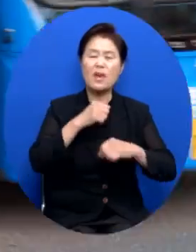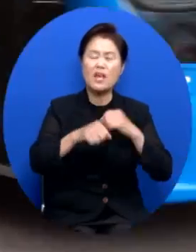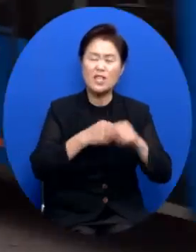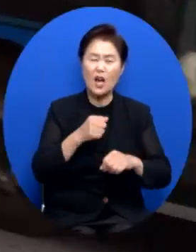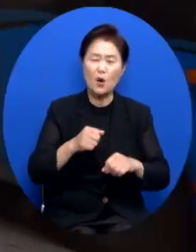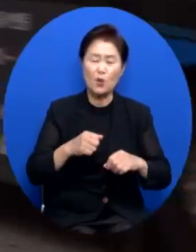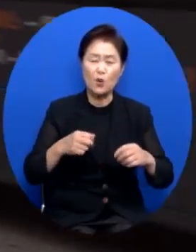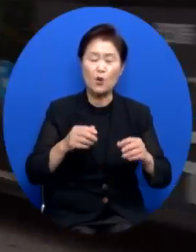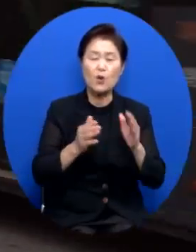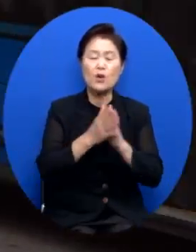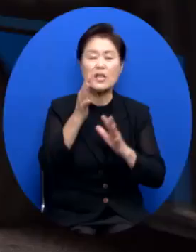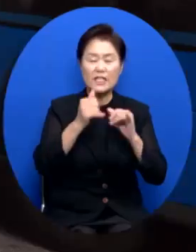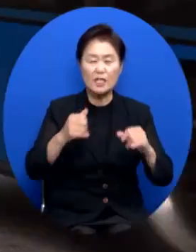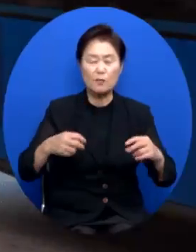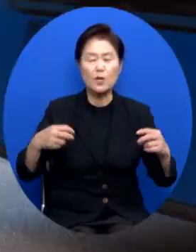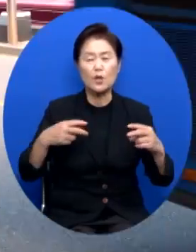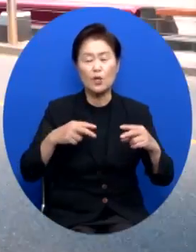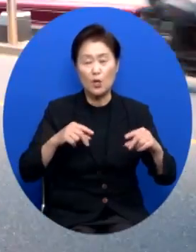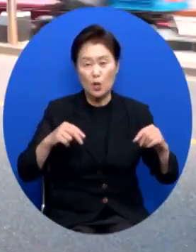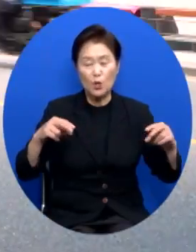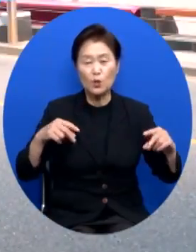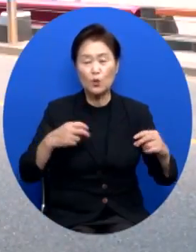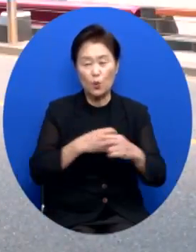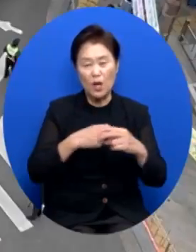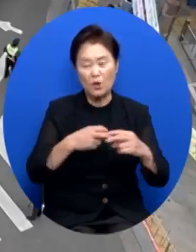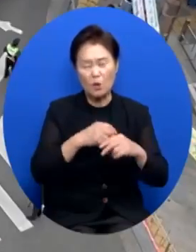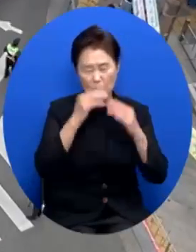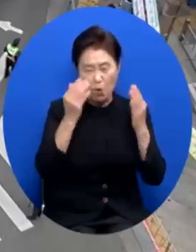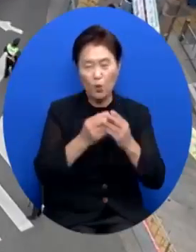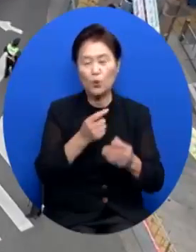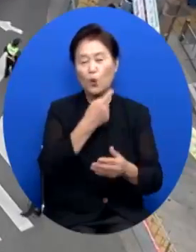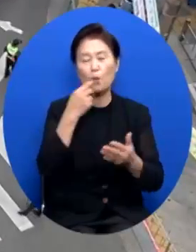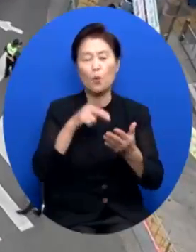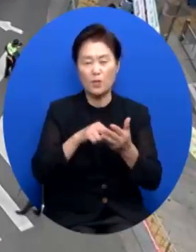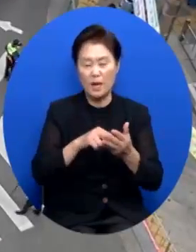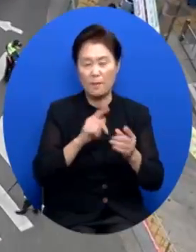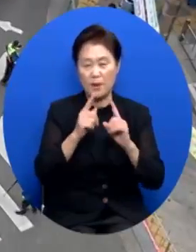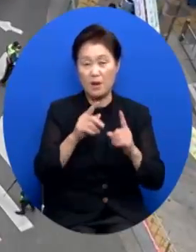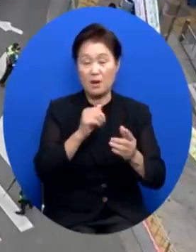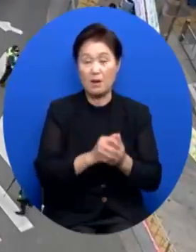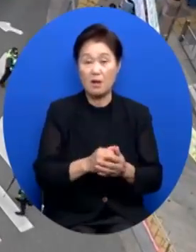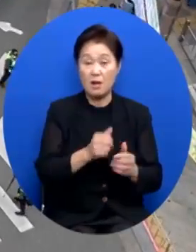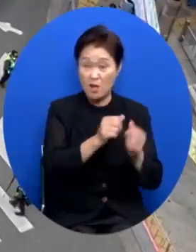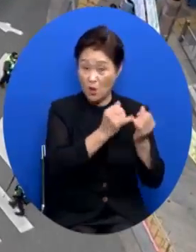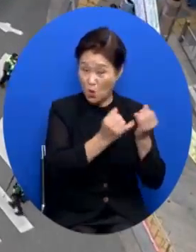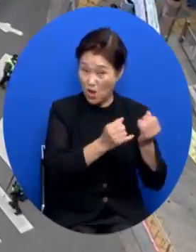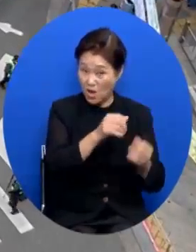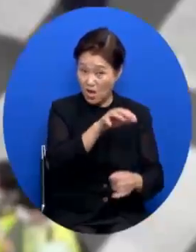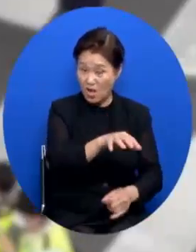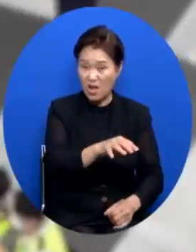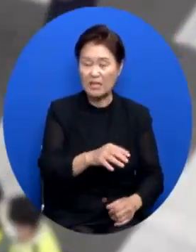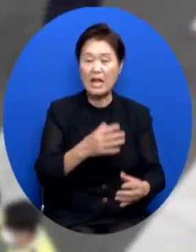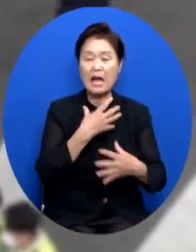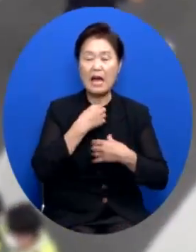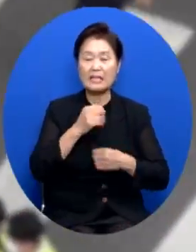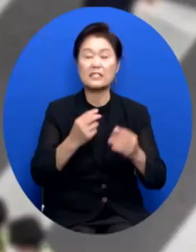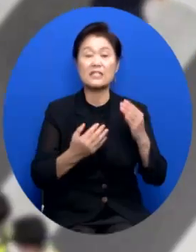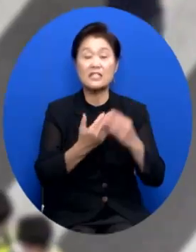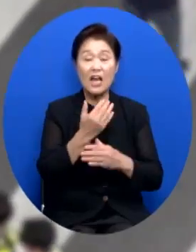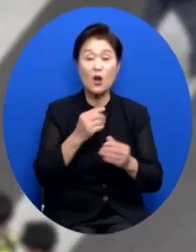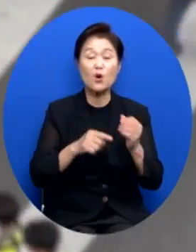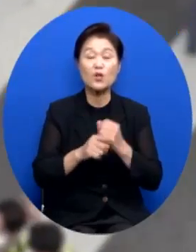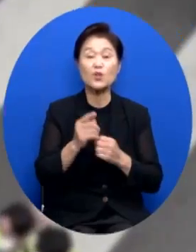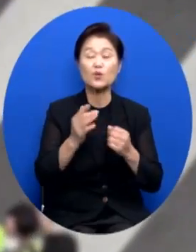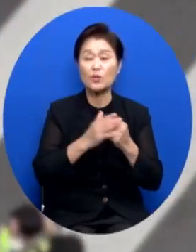모두를 보장하는 차원이라고 설명합니다. 이와 관련하여 대구 퀴어 문화축제조직위는 안전사고 등의 이유로